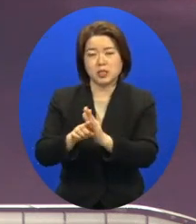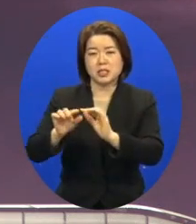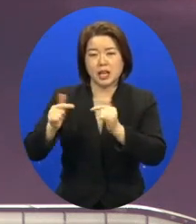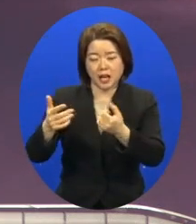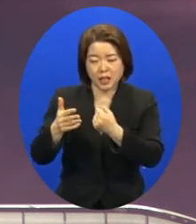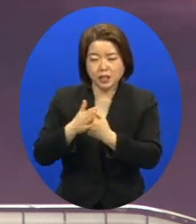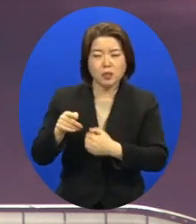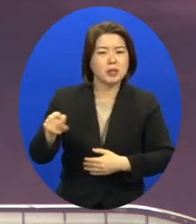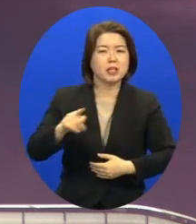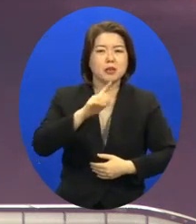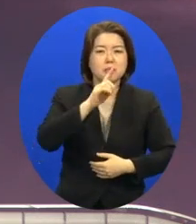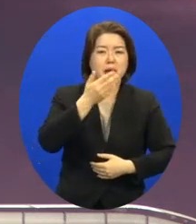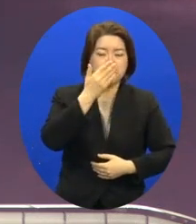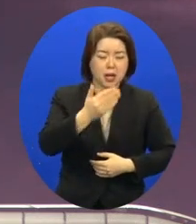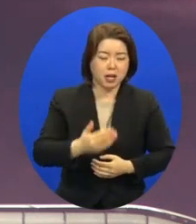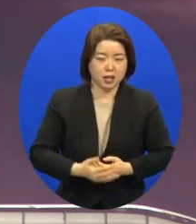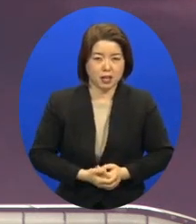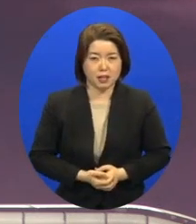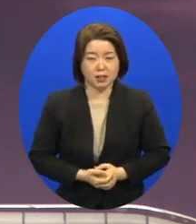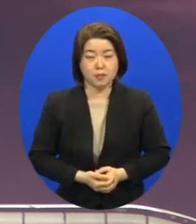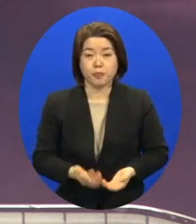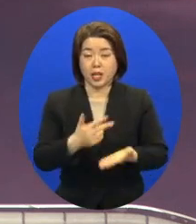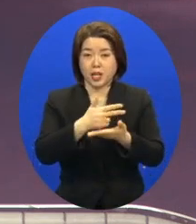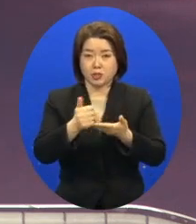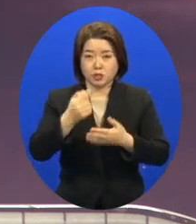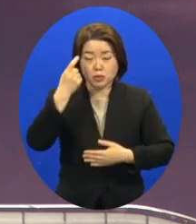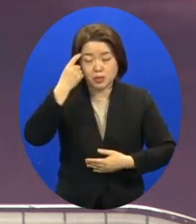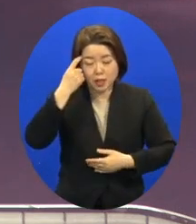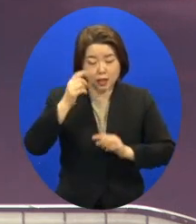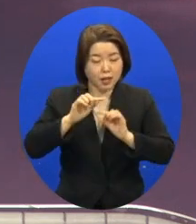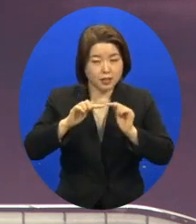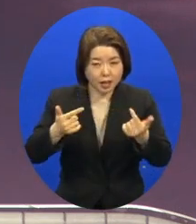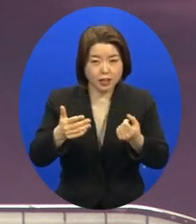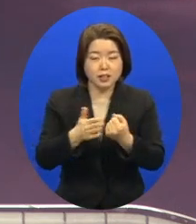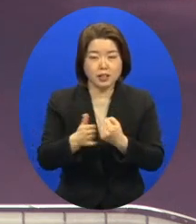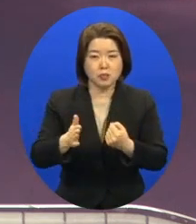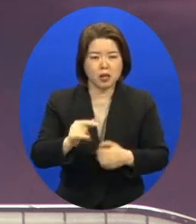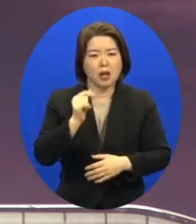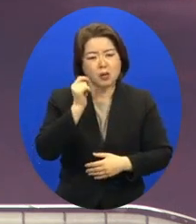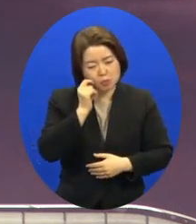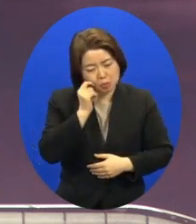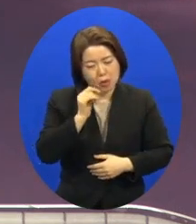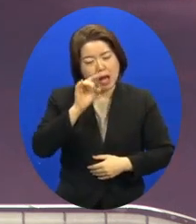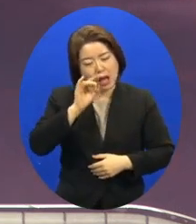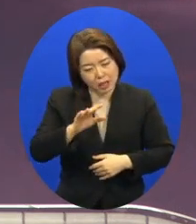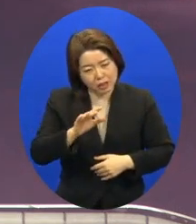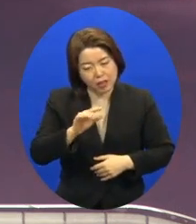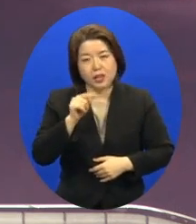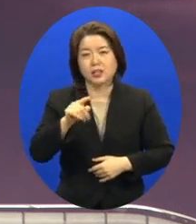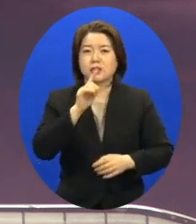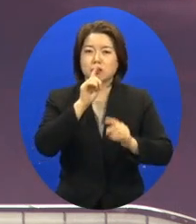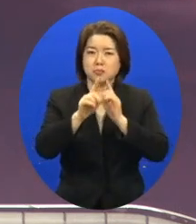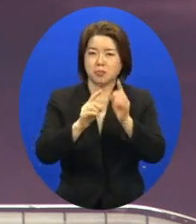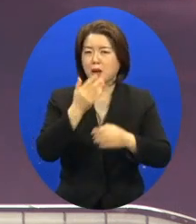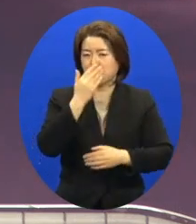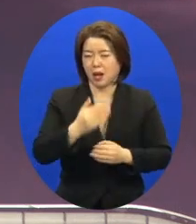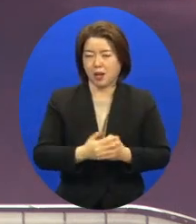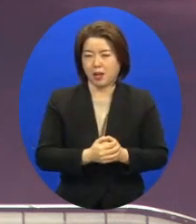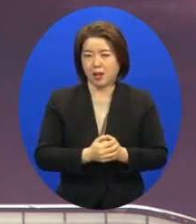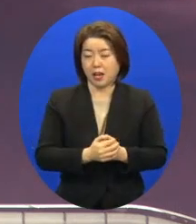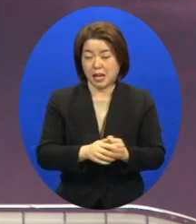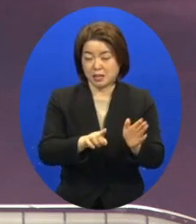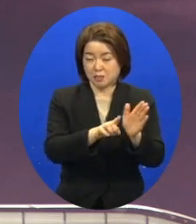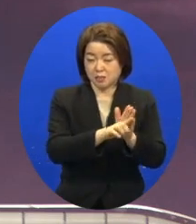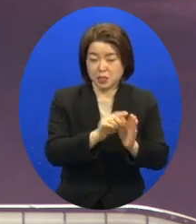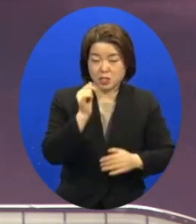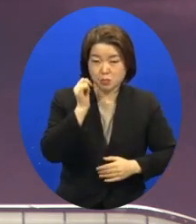그런 말이 나오는 겁니다. 주님을 생각 안 하니까 못한다, 안 된다는 말이 나오는 거예요. 불신의 죄가